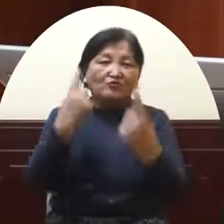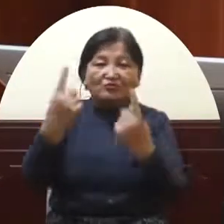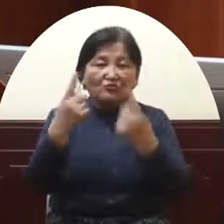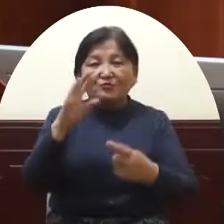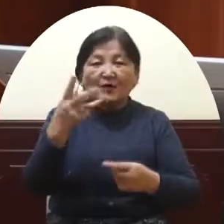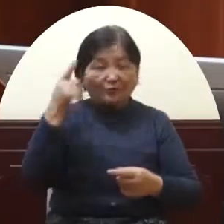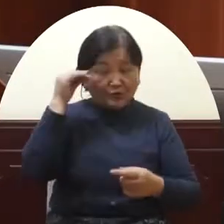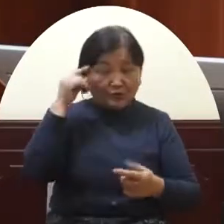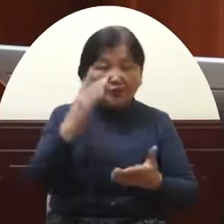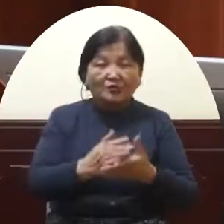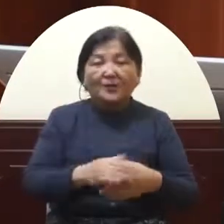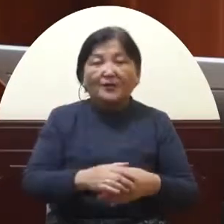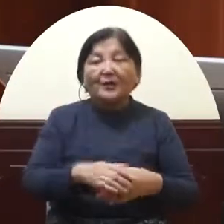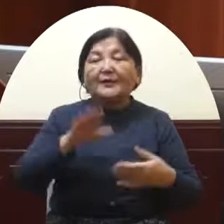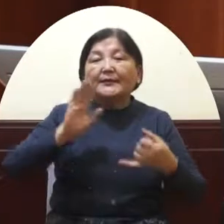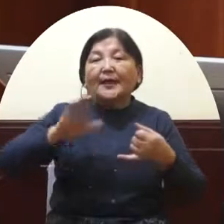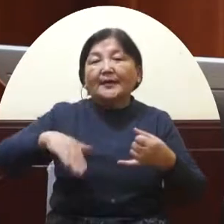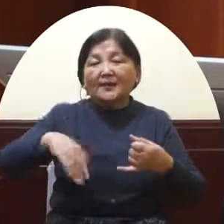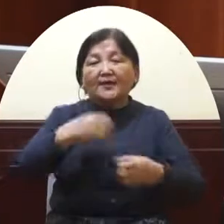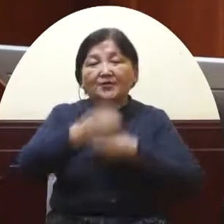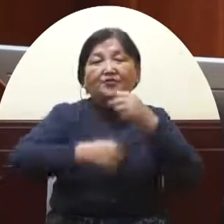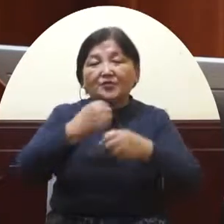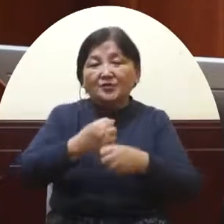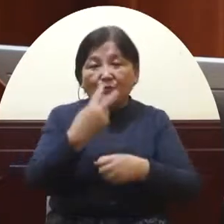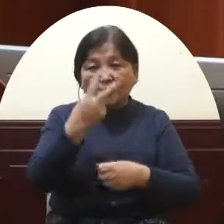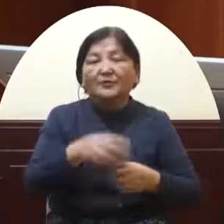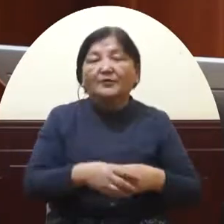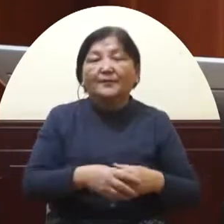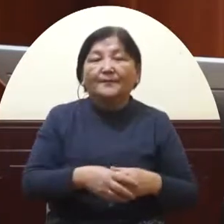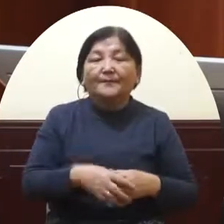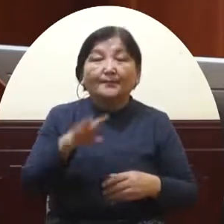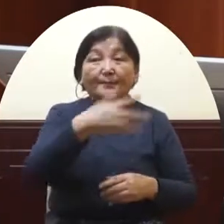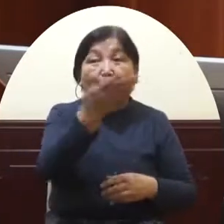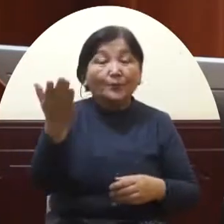хэлсэн. Дараагийн нэг жишээ энэ. Одоо та нар бүгд мэдж байгаа.